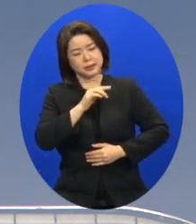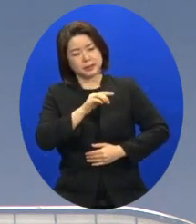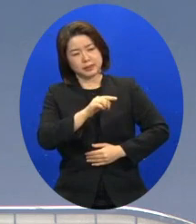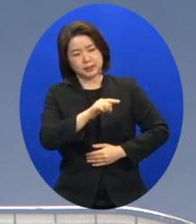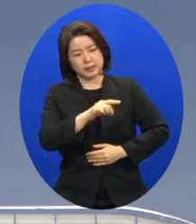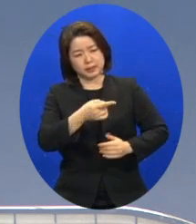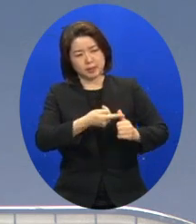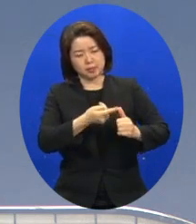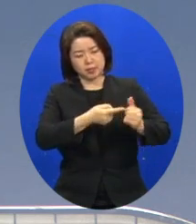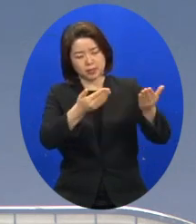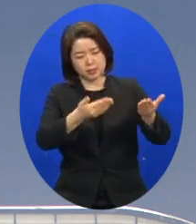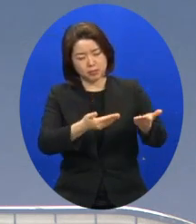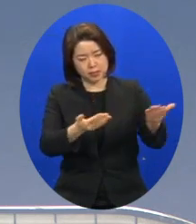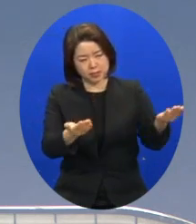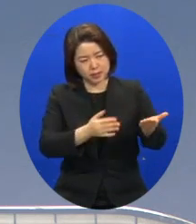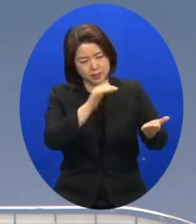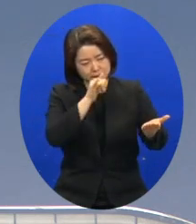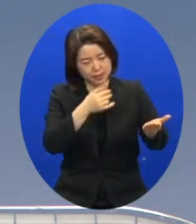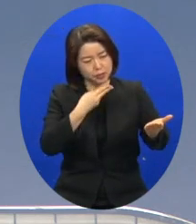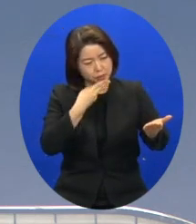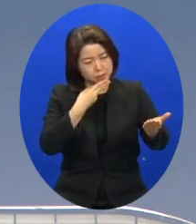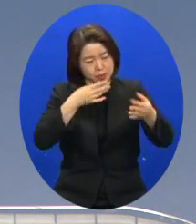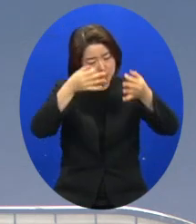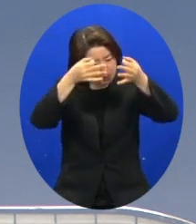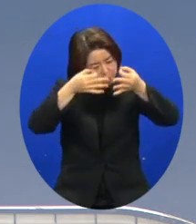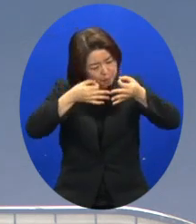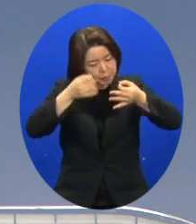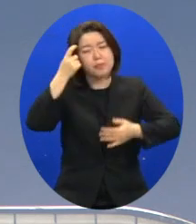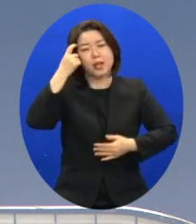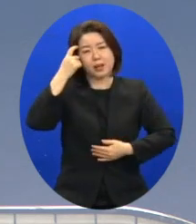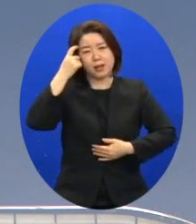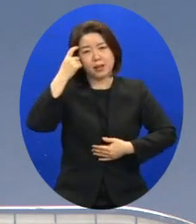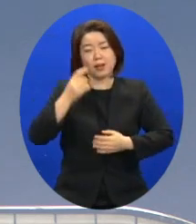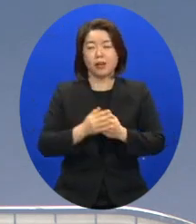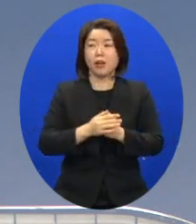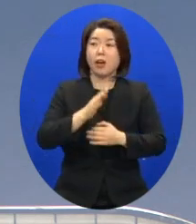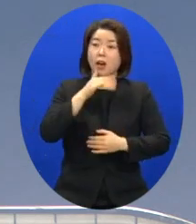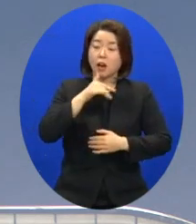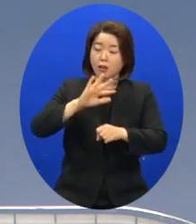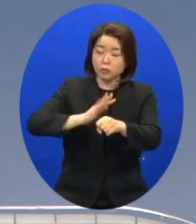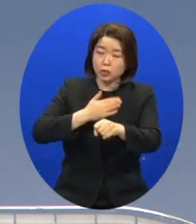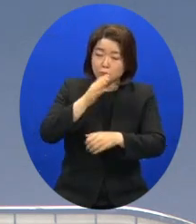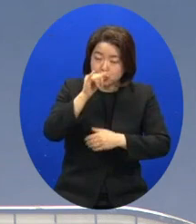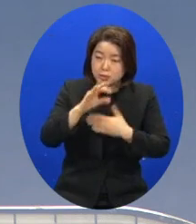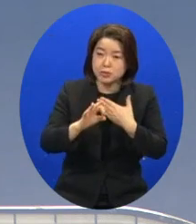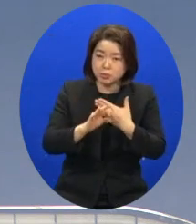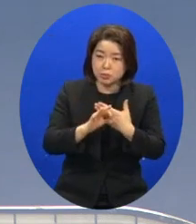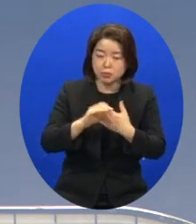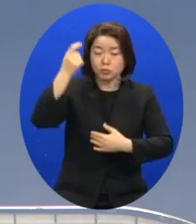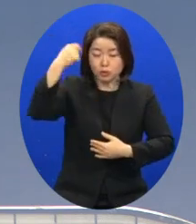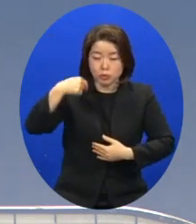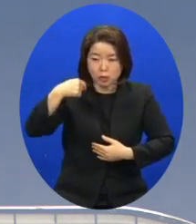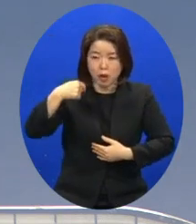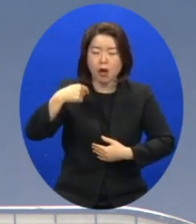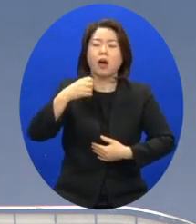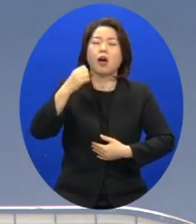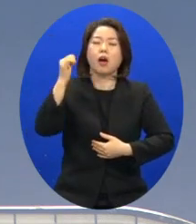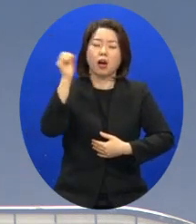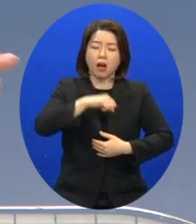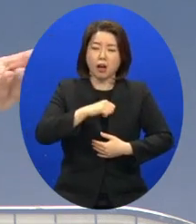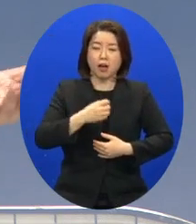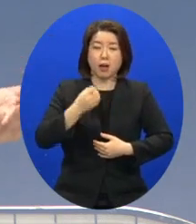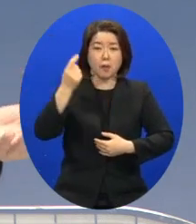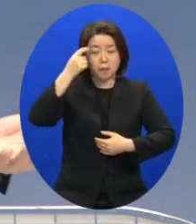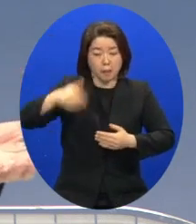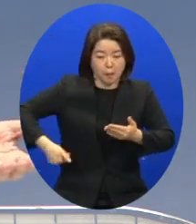만한 일을 혹시 한 것은 없을까 돌아 보게 되요 아 잘못한 게 느껴지면 바로 고백하고 회개하면 되죠